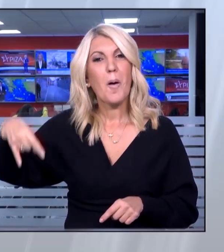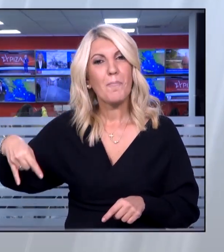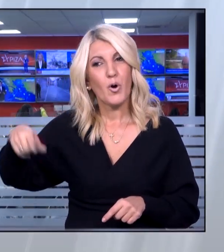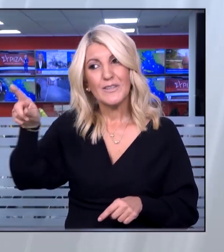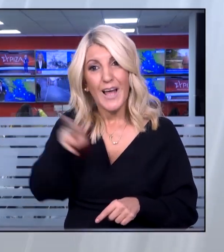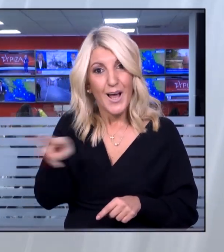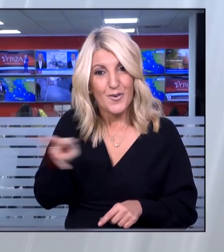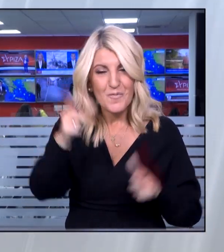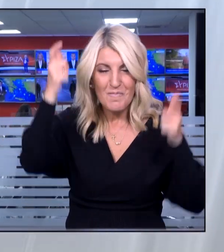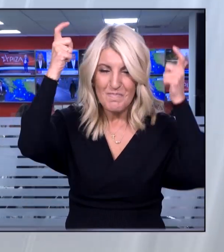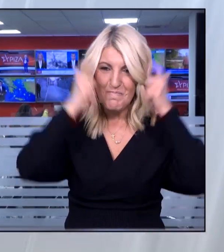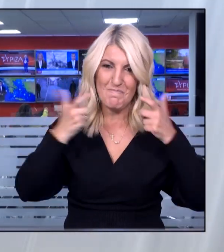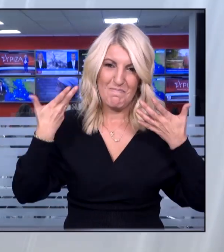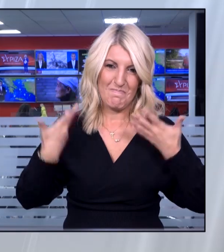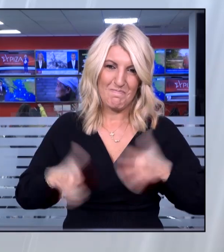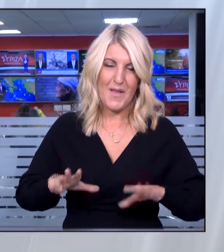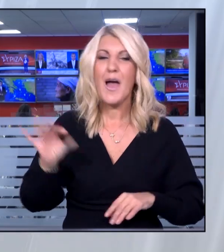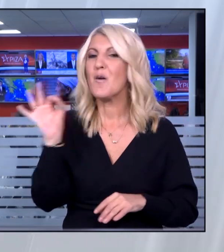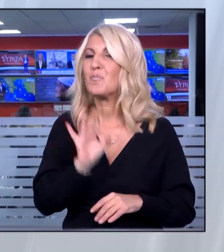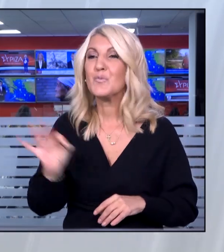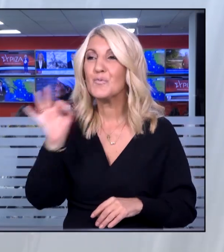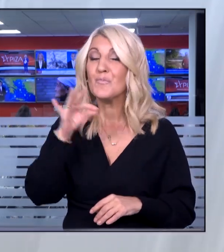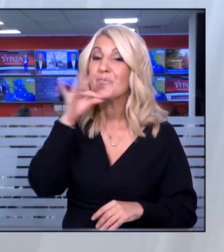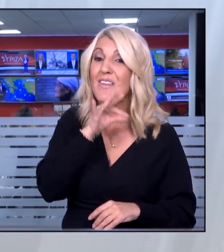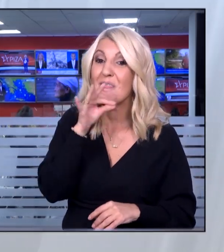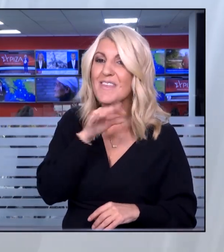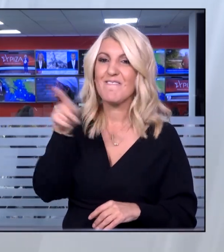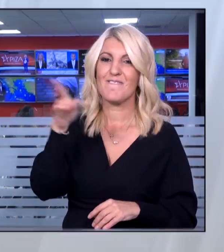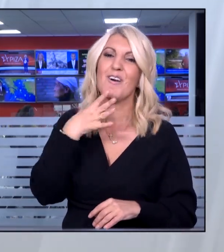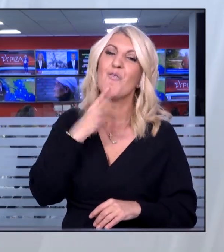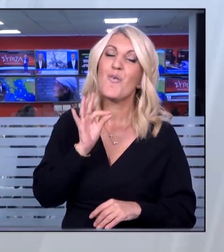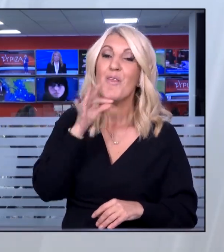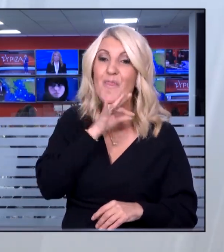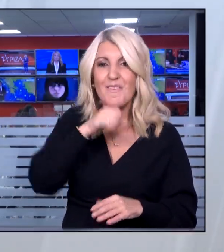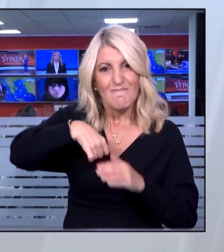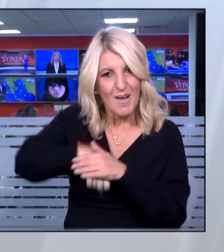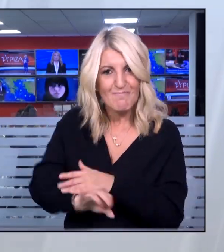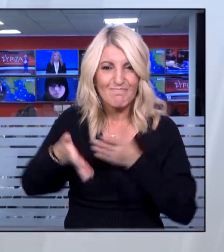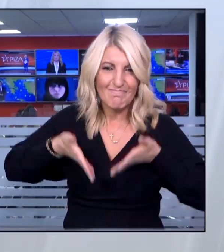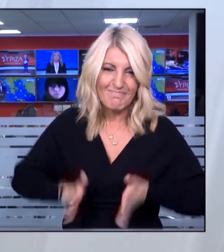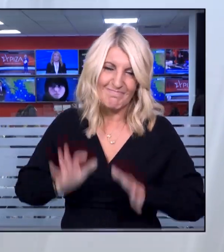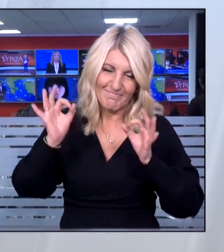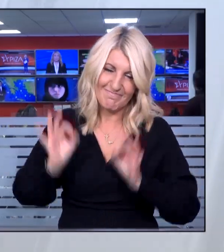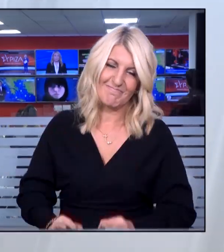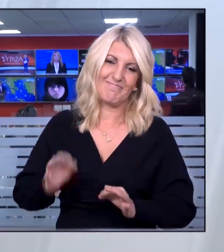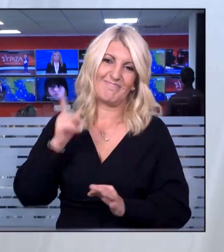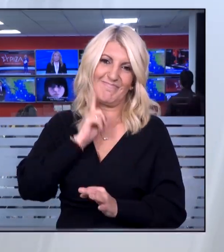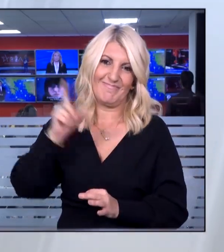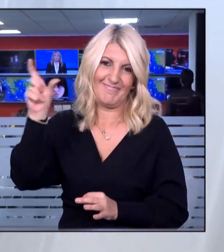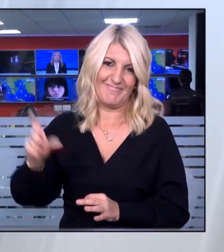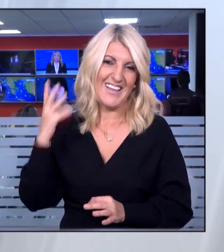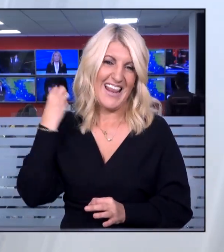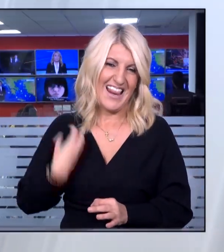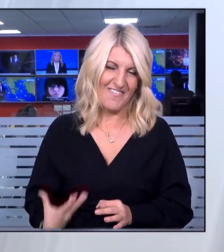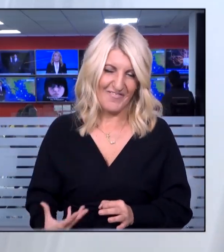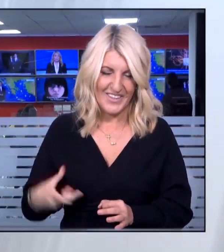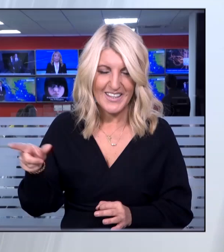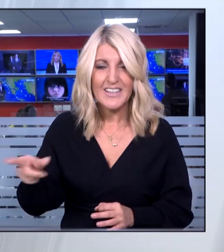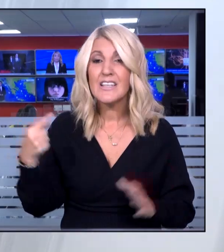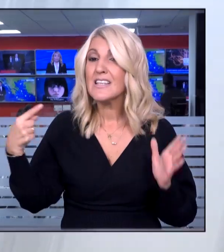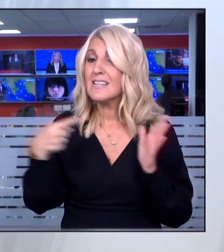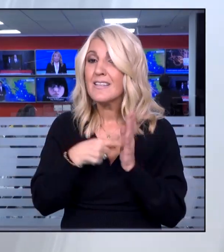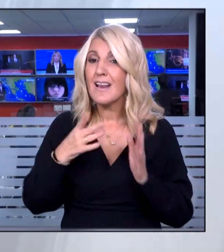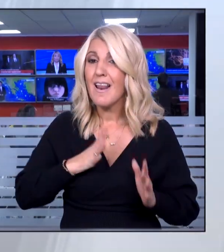στη Θήβα, τον τόπο καταγωγής της Νύφης, με το γλέντι να κρατάω στις πρώτες πρωινές ώρες της Κυριακής. Περισσότεροι από χίλιοι ήταν οι